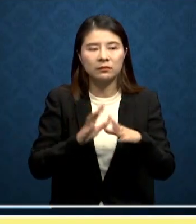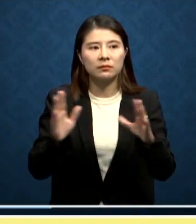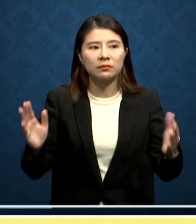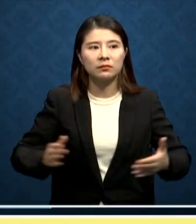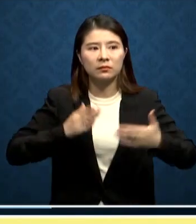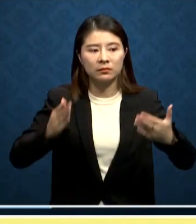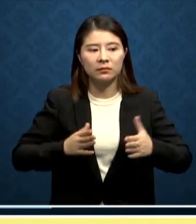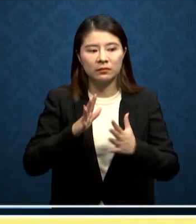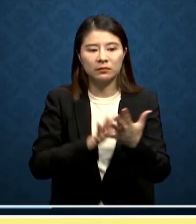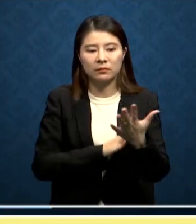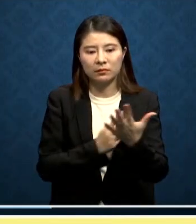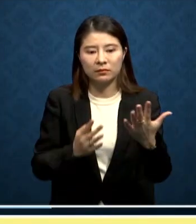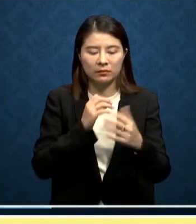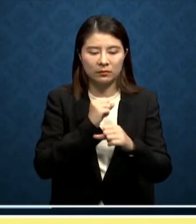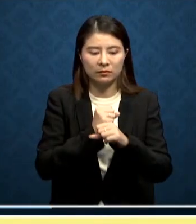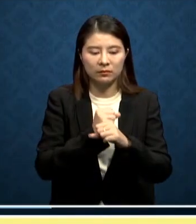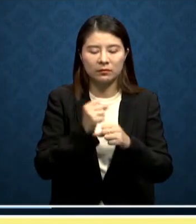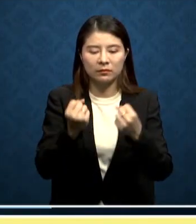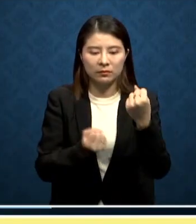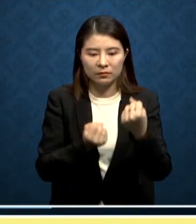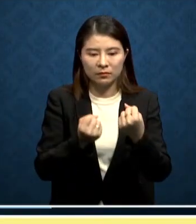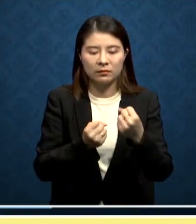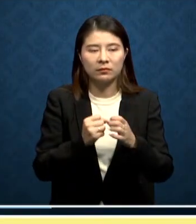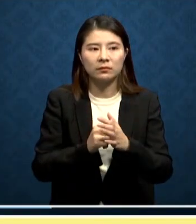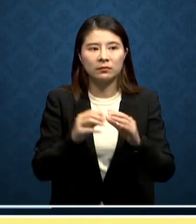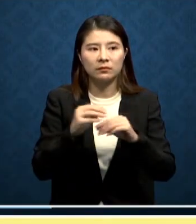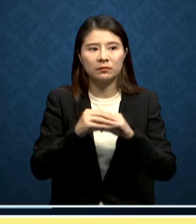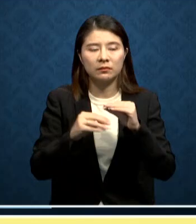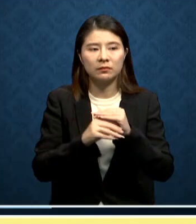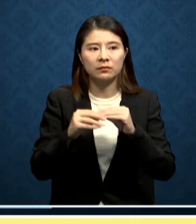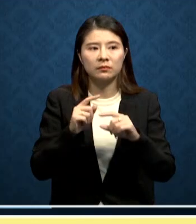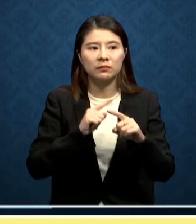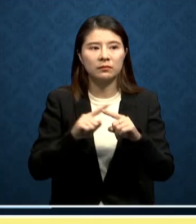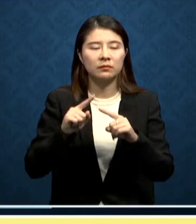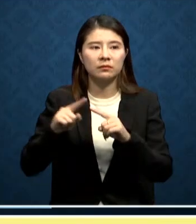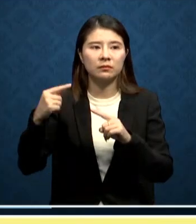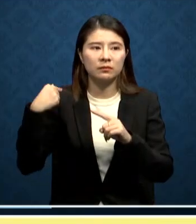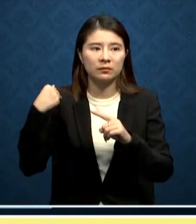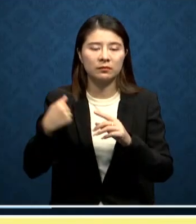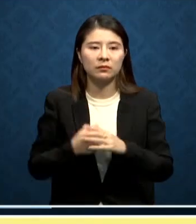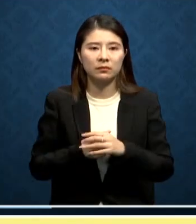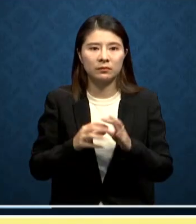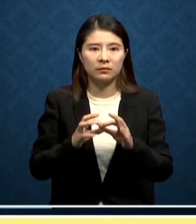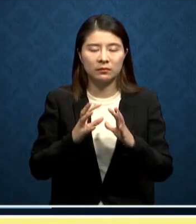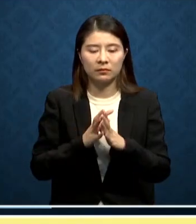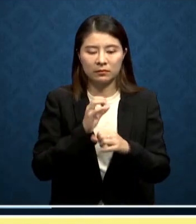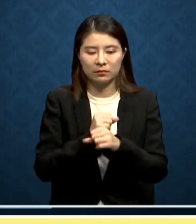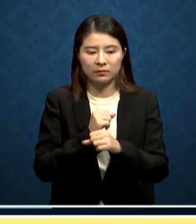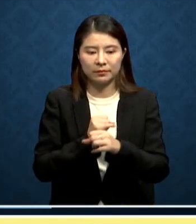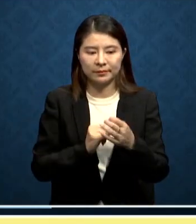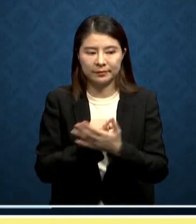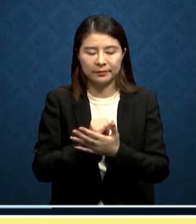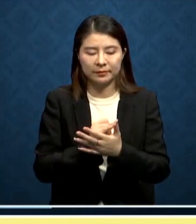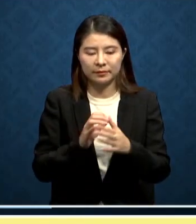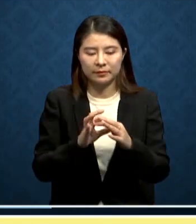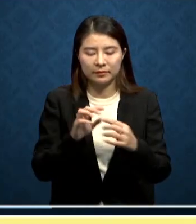แผนงานความปลอดภัยในการใช้รถใช้ถนนนะจำนวนโครงการจะมากที่สุดก็อันนี้ก็เป็นสิ่งที่ถูกต้องนะเพราะว่า